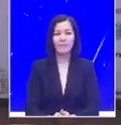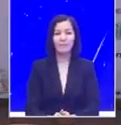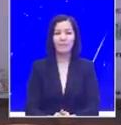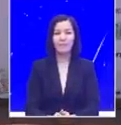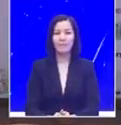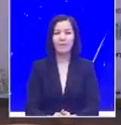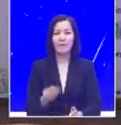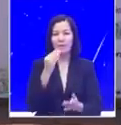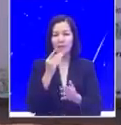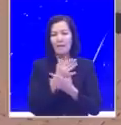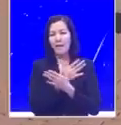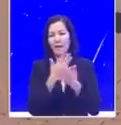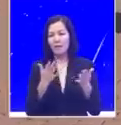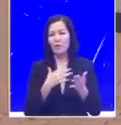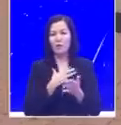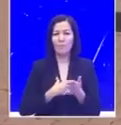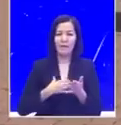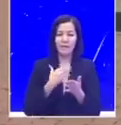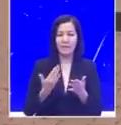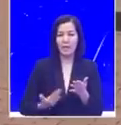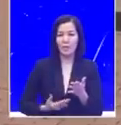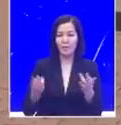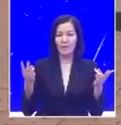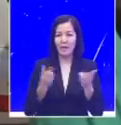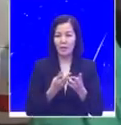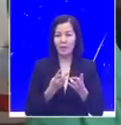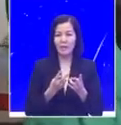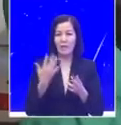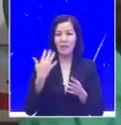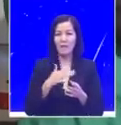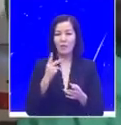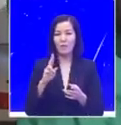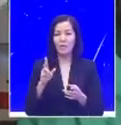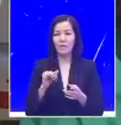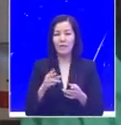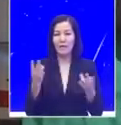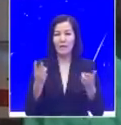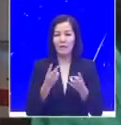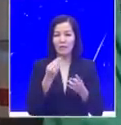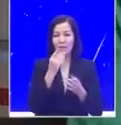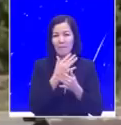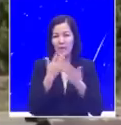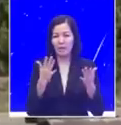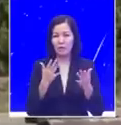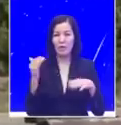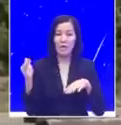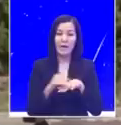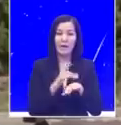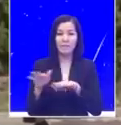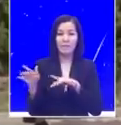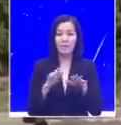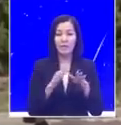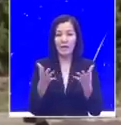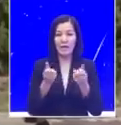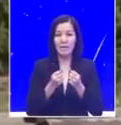Қарақұмық, күріш, қант, шай, нан және 50 келі ұн. Барлығы да адамға қажетті алғашқы азық-түлік. Қайырымды шараға алынған